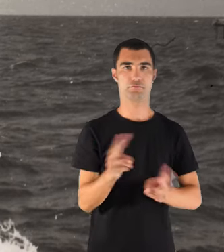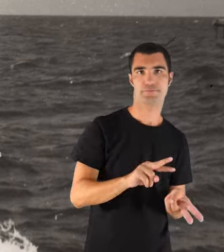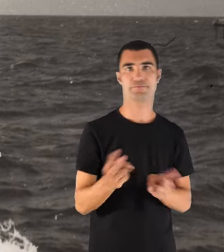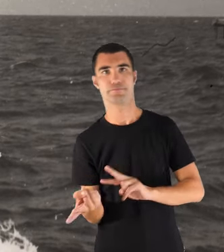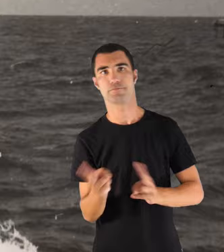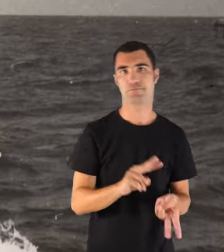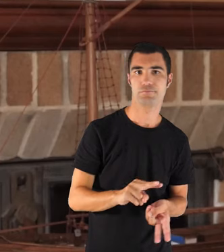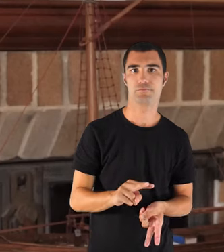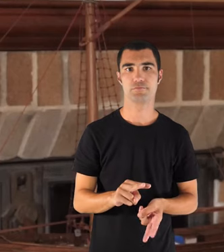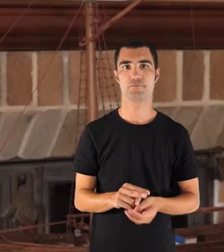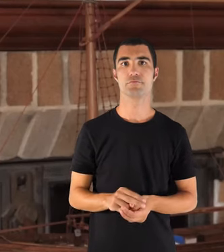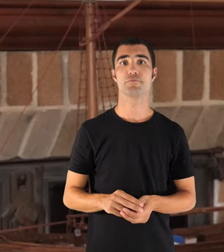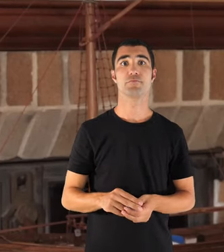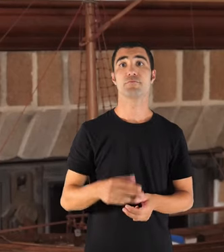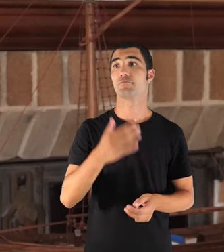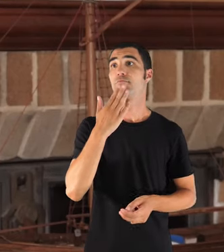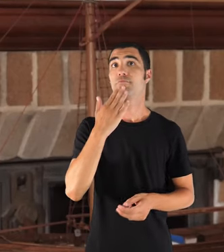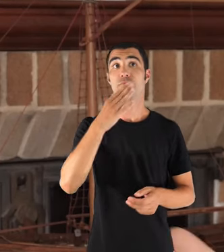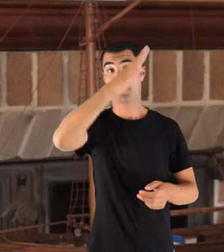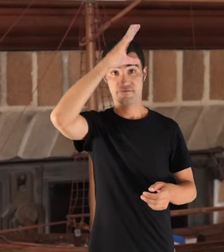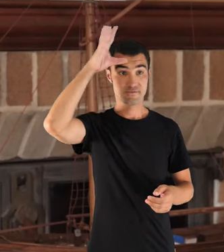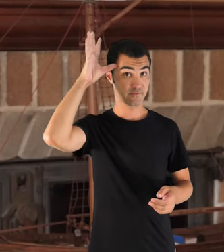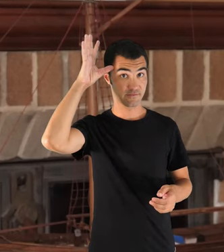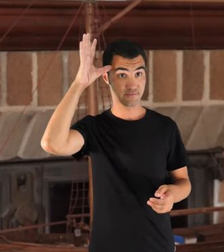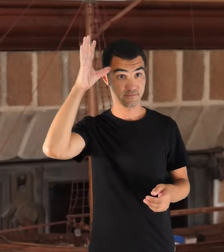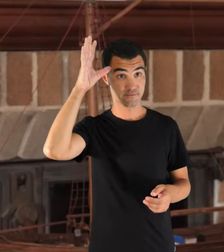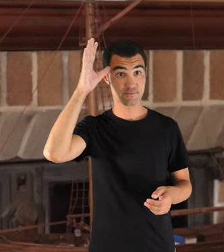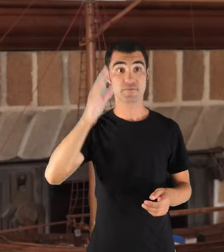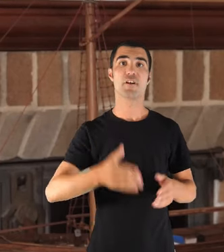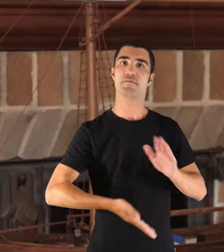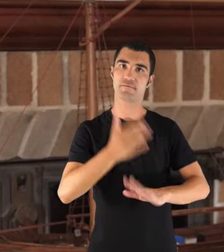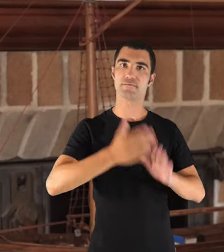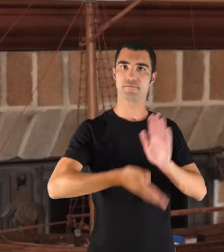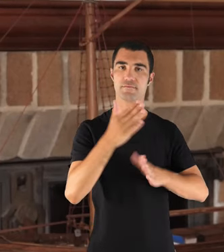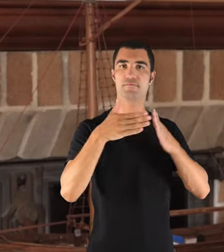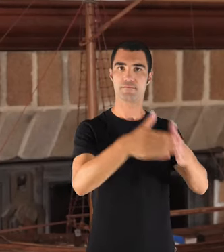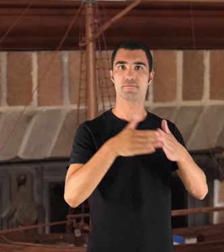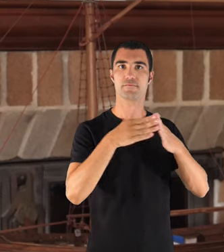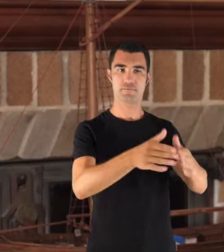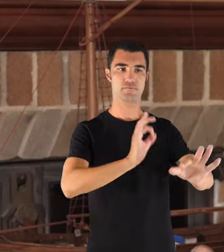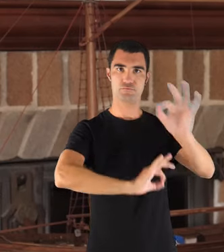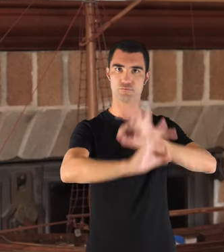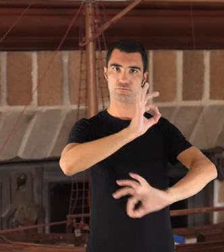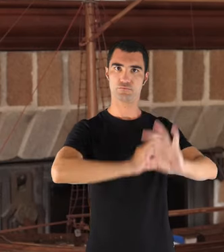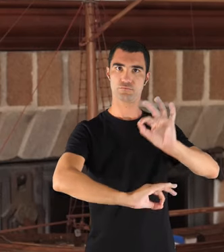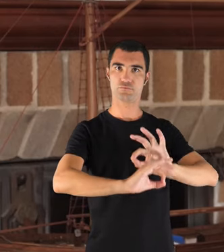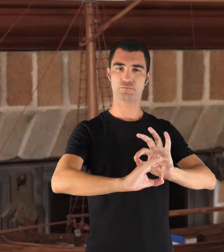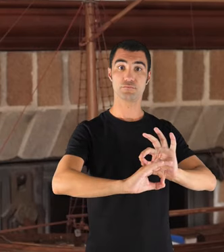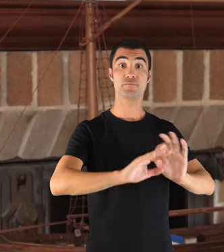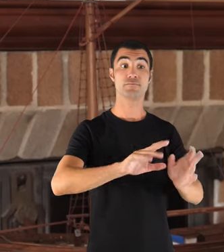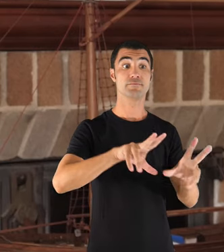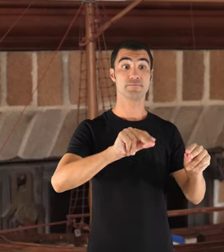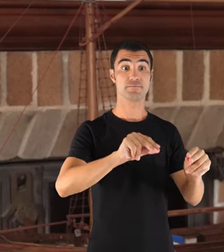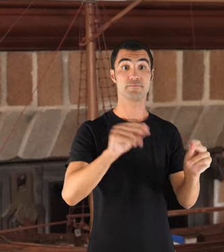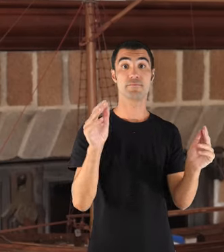la temporada d'estiu pues, anàvem a les barques i tenia aquesta organització, però després en hivern pues, se